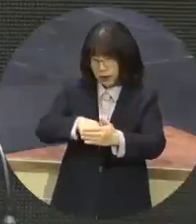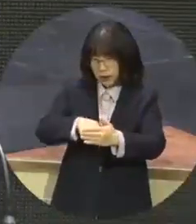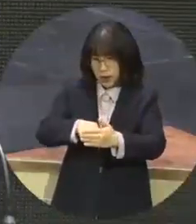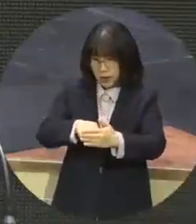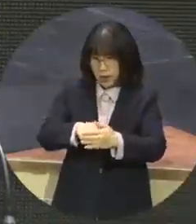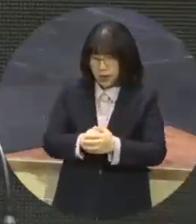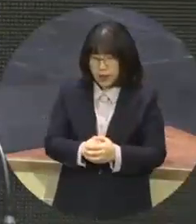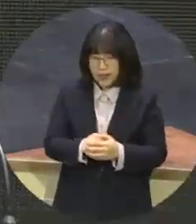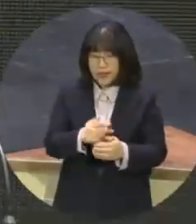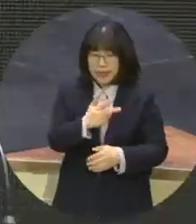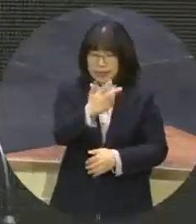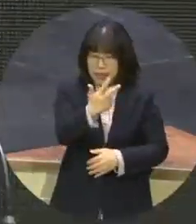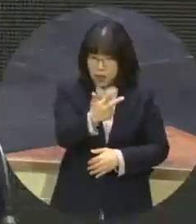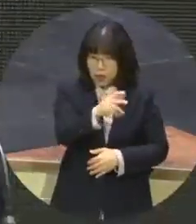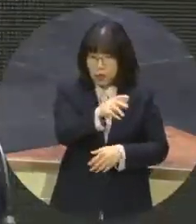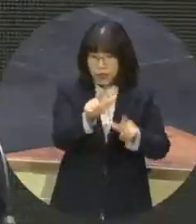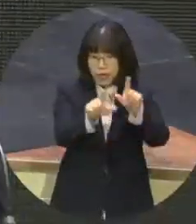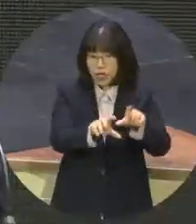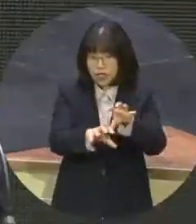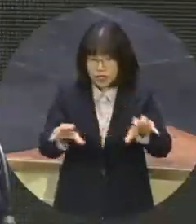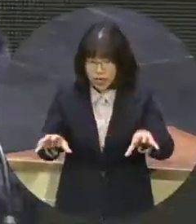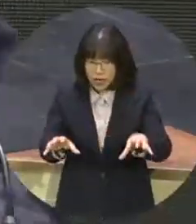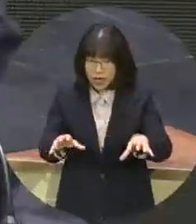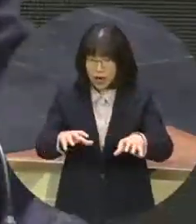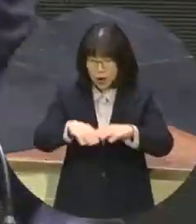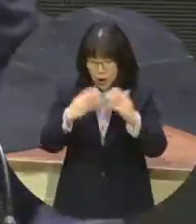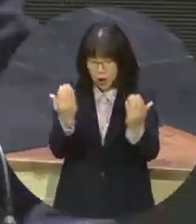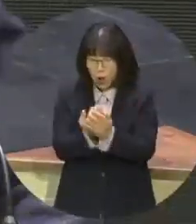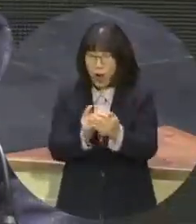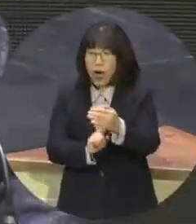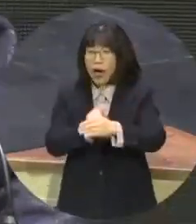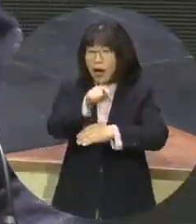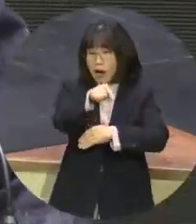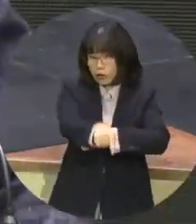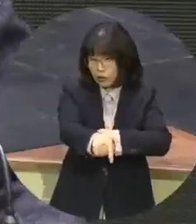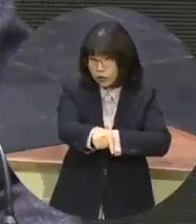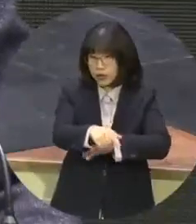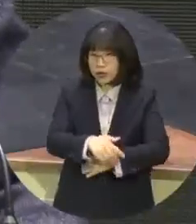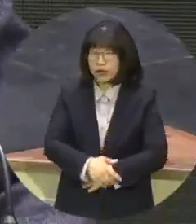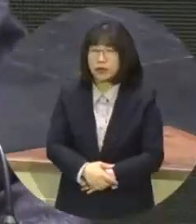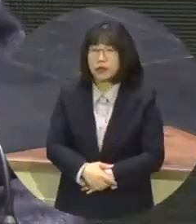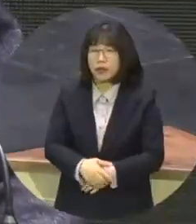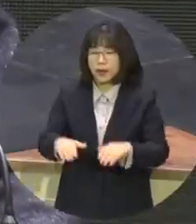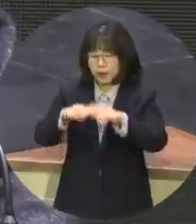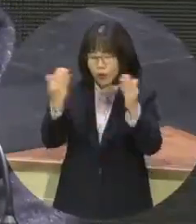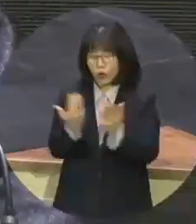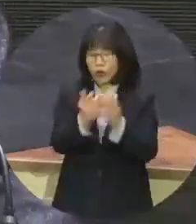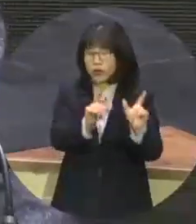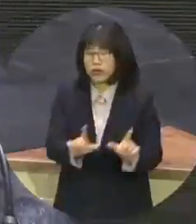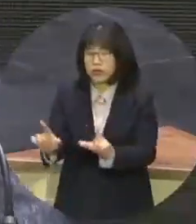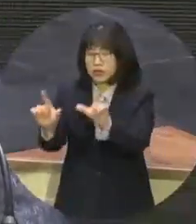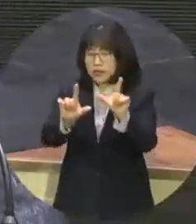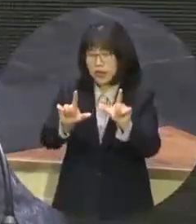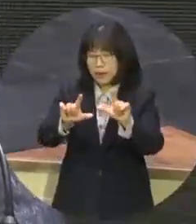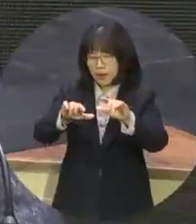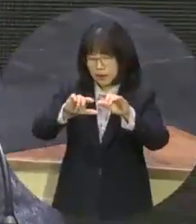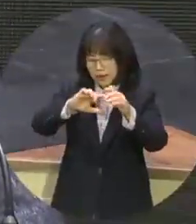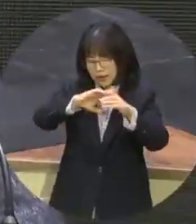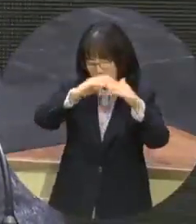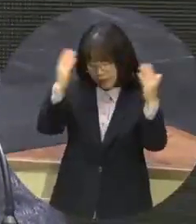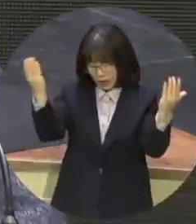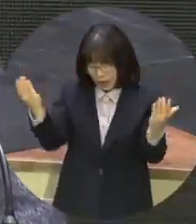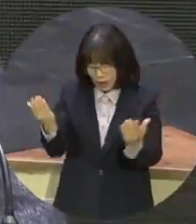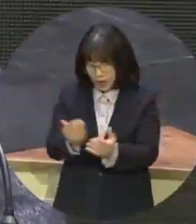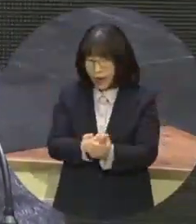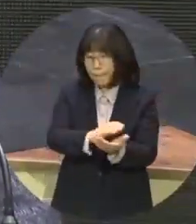7현장을 올라오다 하면 뭐요? 그 삶이, 그 결과가 되느냐? 모든 삶을, 그 현장을 바꾸는 올 체인지 바꿔버려,